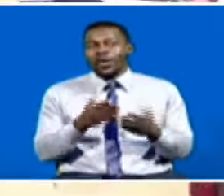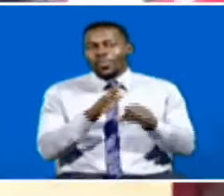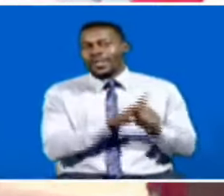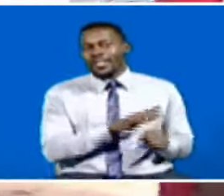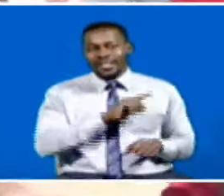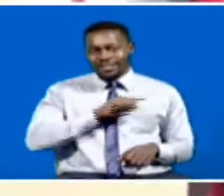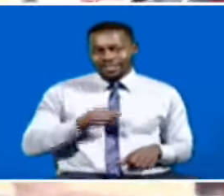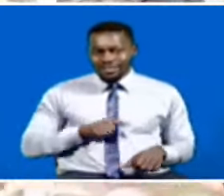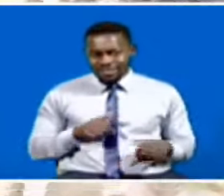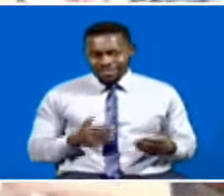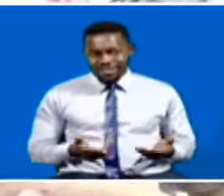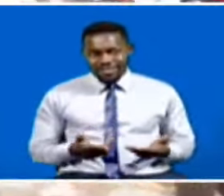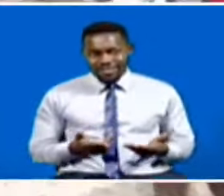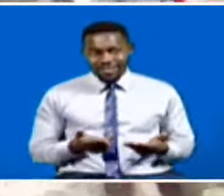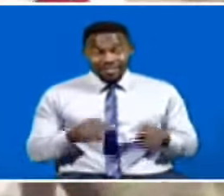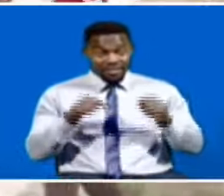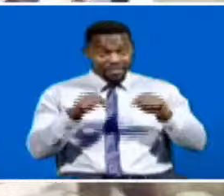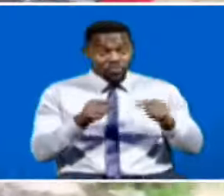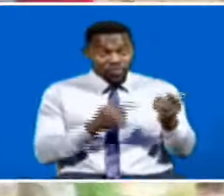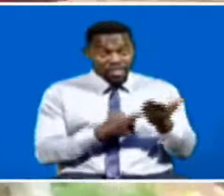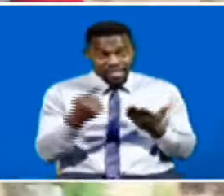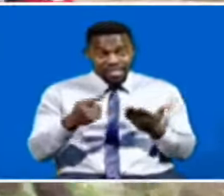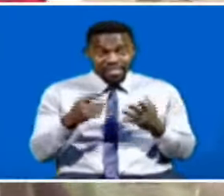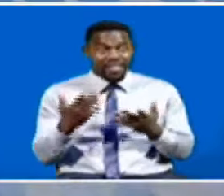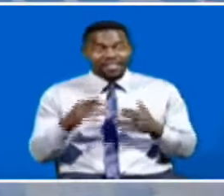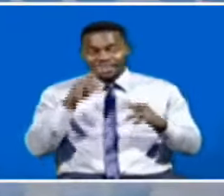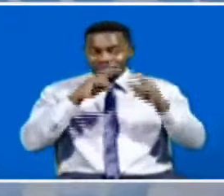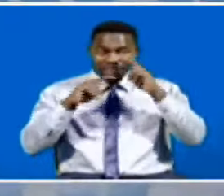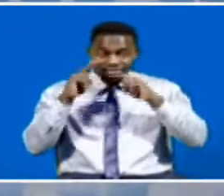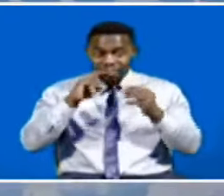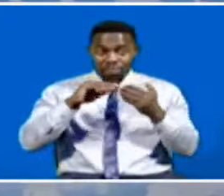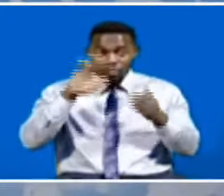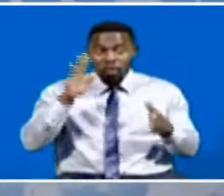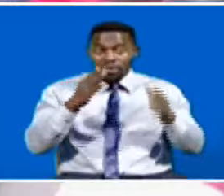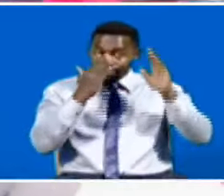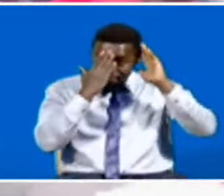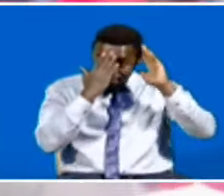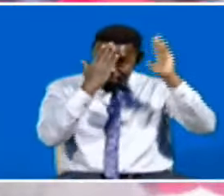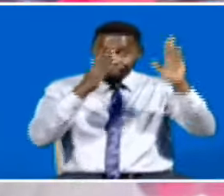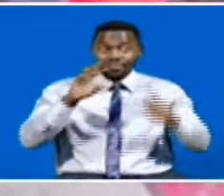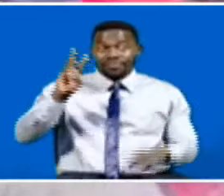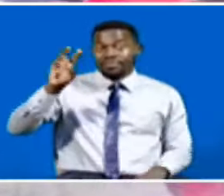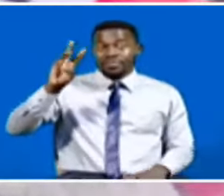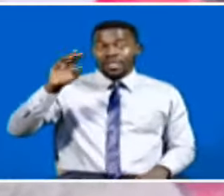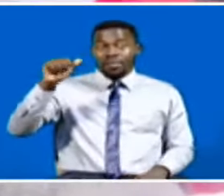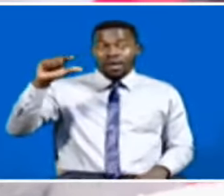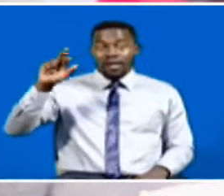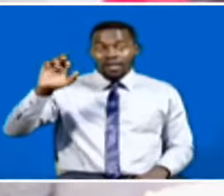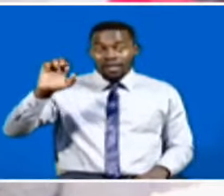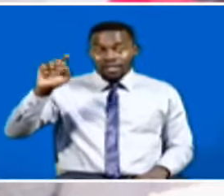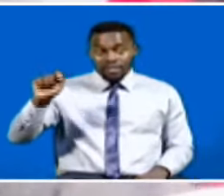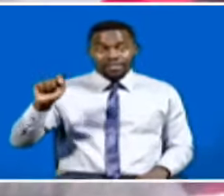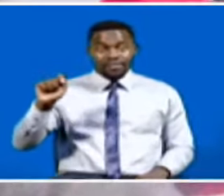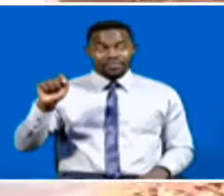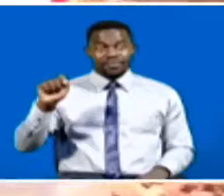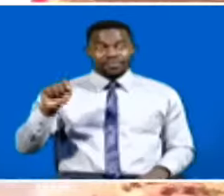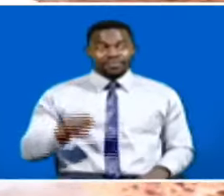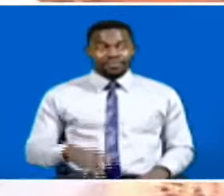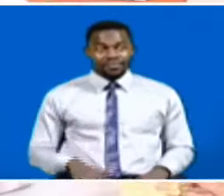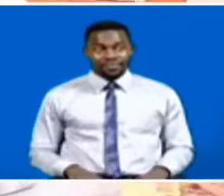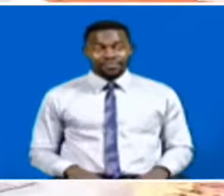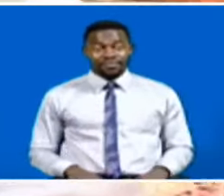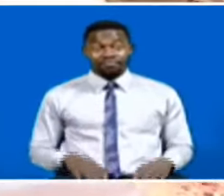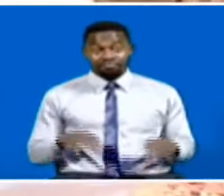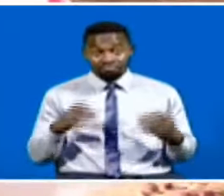Ni wiki iliyokuwa na vitimbi tu hapo kwa Askofu Margaret Wanjiru. Almost everybody is bleeding inside there.